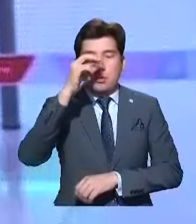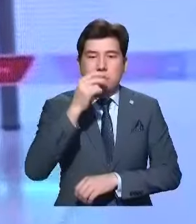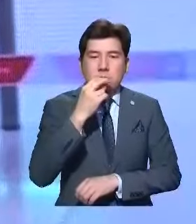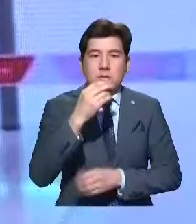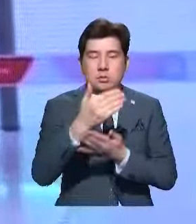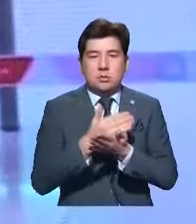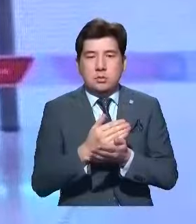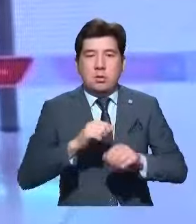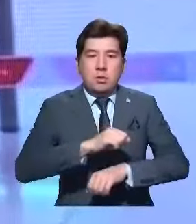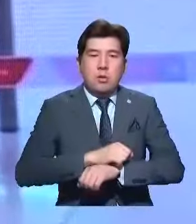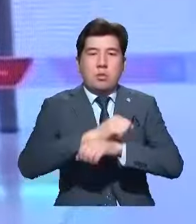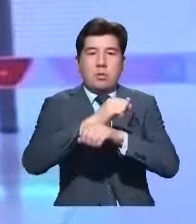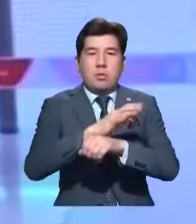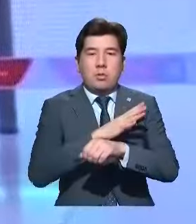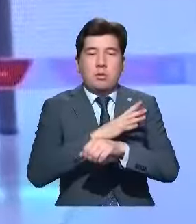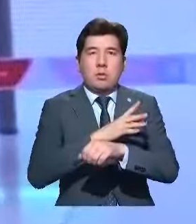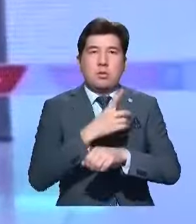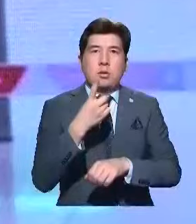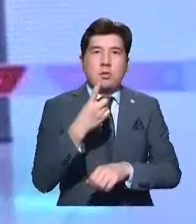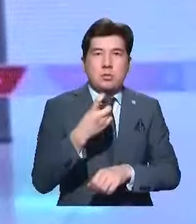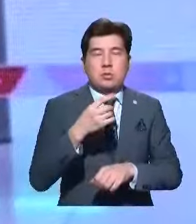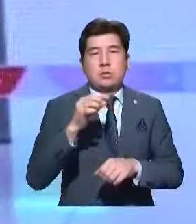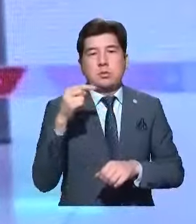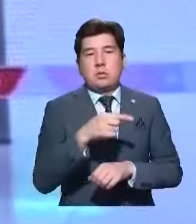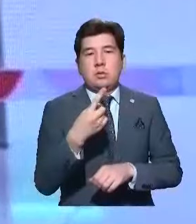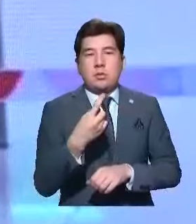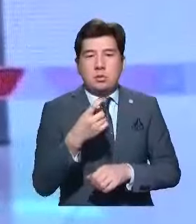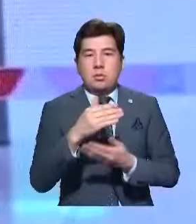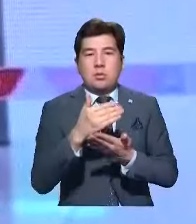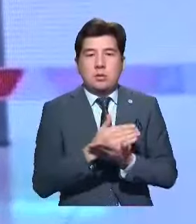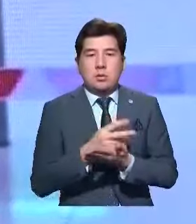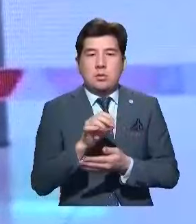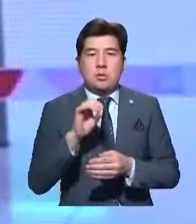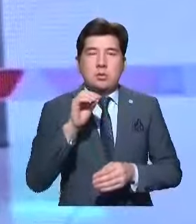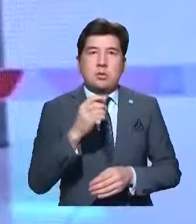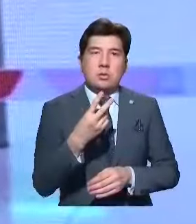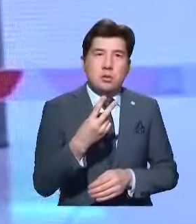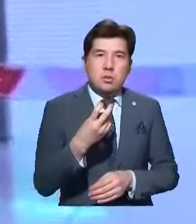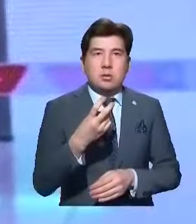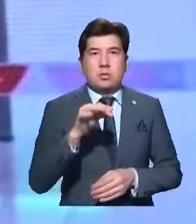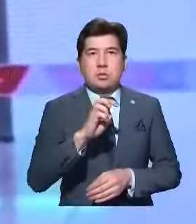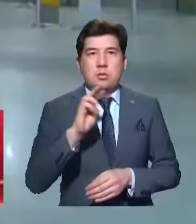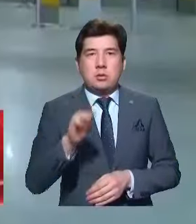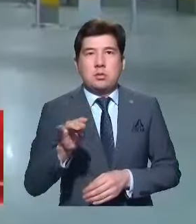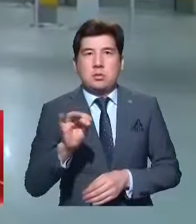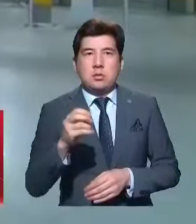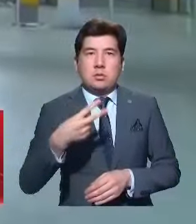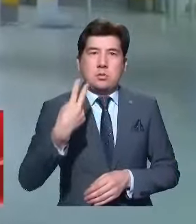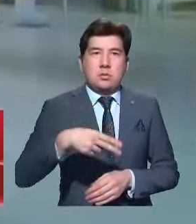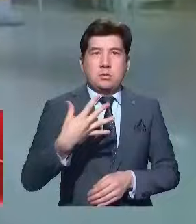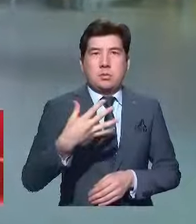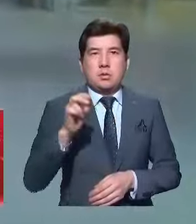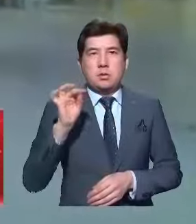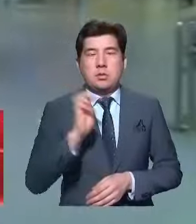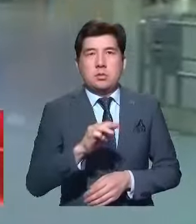забастовки. Отменено 1100 рейсов. Ситуация нарушила планы как минимум 200 тысяч граждан. 25 тысяч